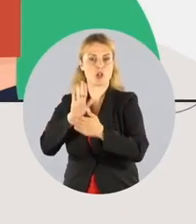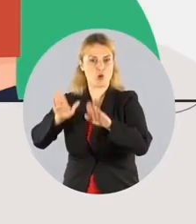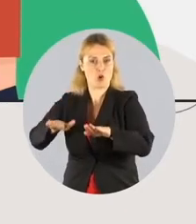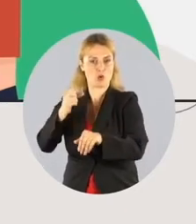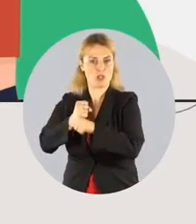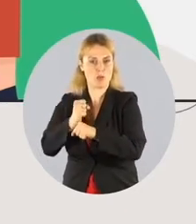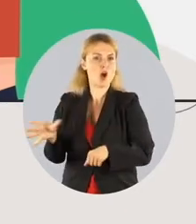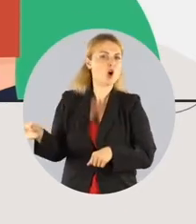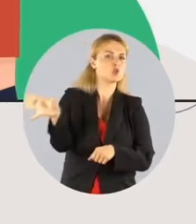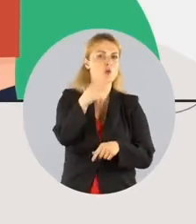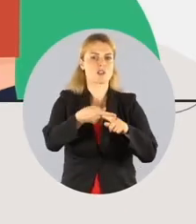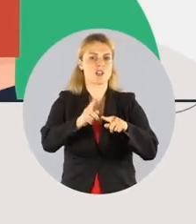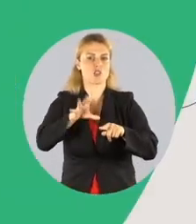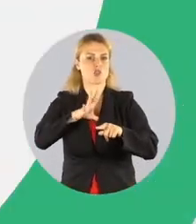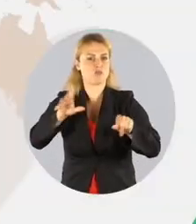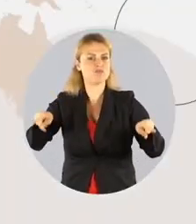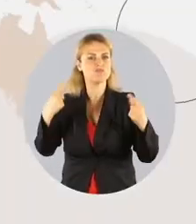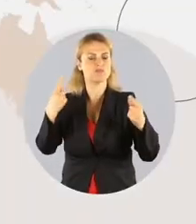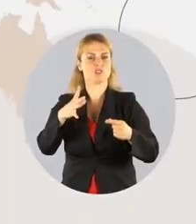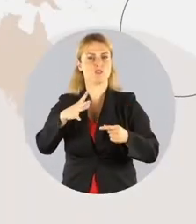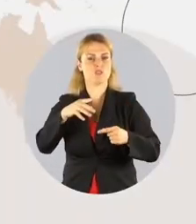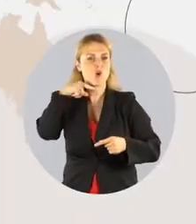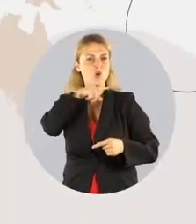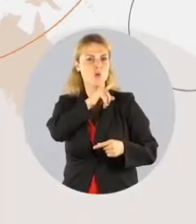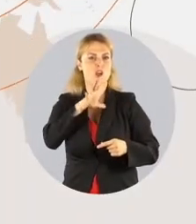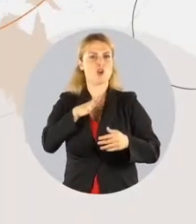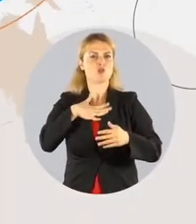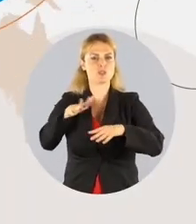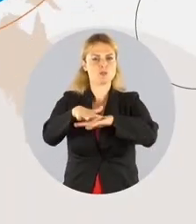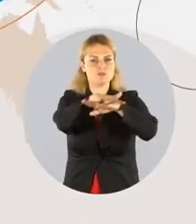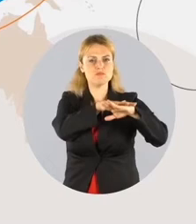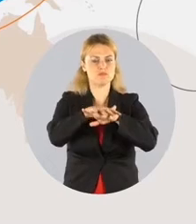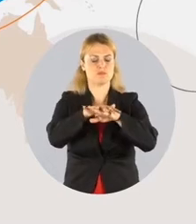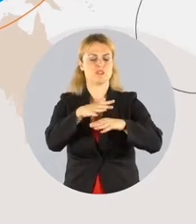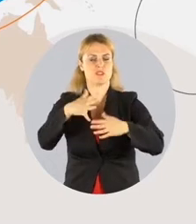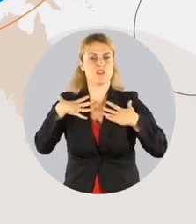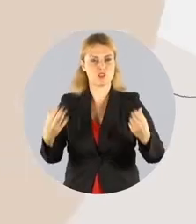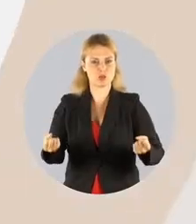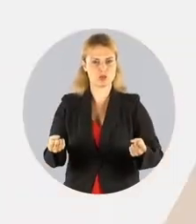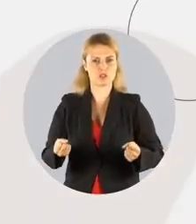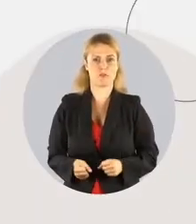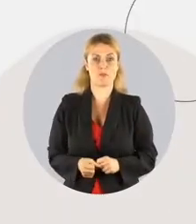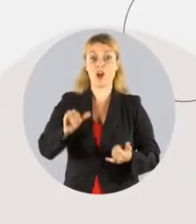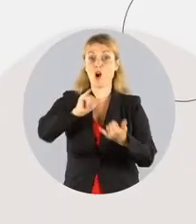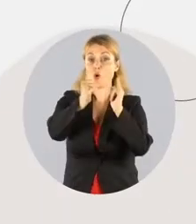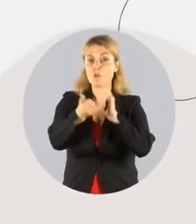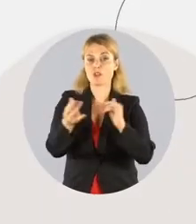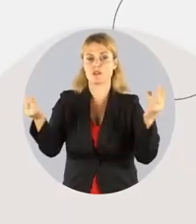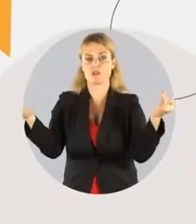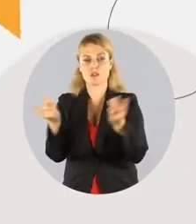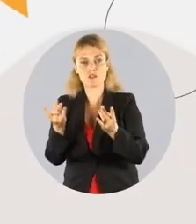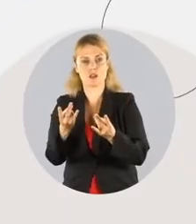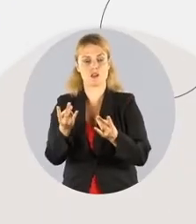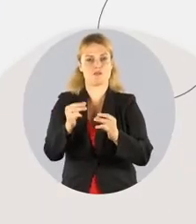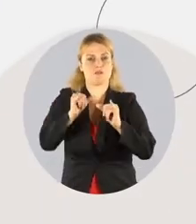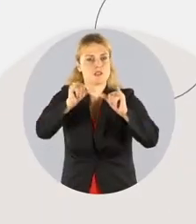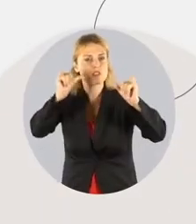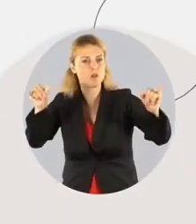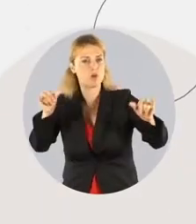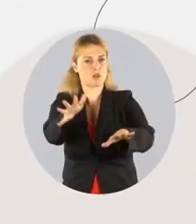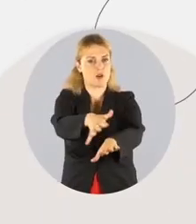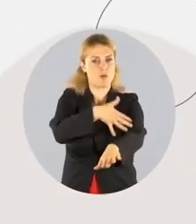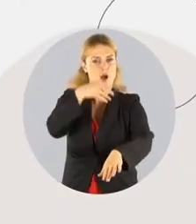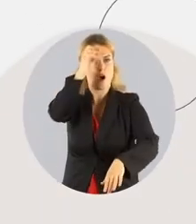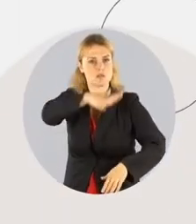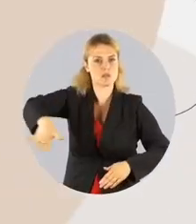acestea pentru o comunitate sănătoasă, o creștere economică și un impact demografic pozitiv, condiții necesare unei dezvoltări